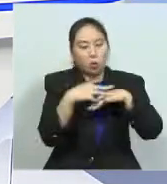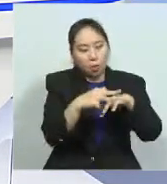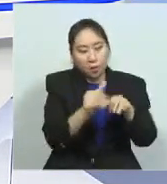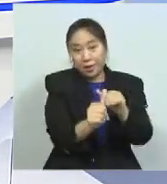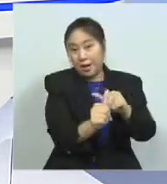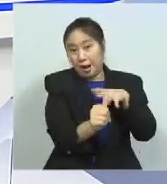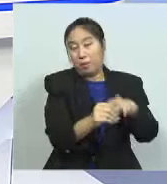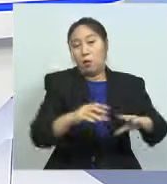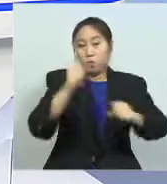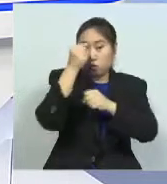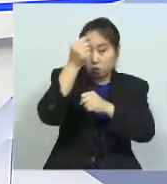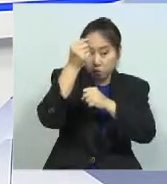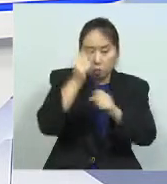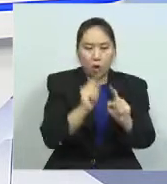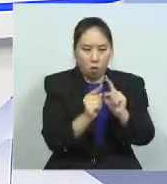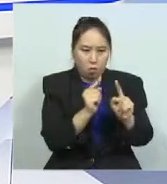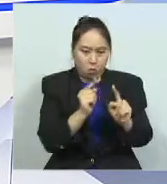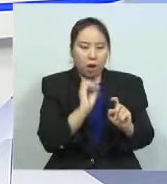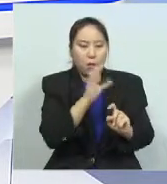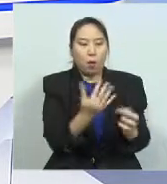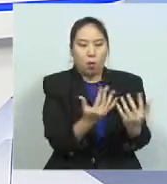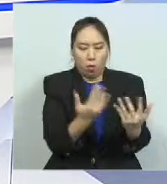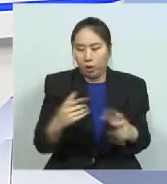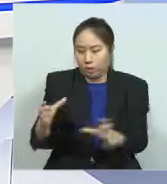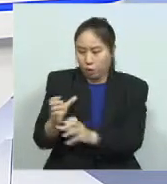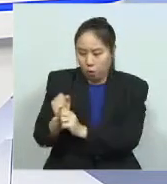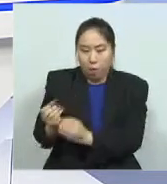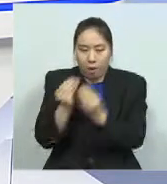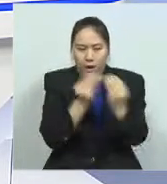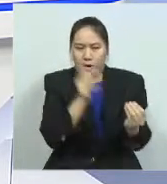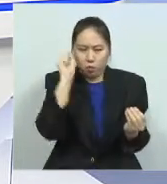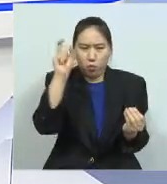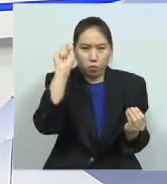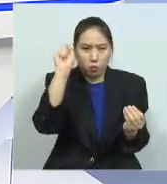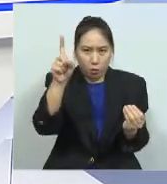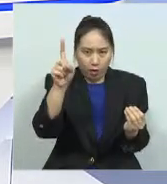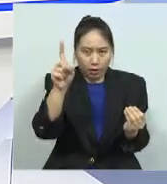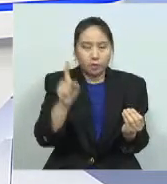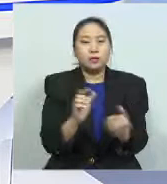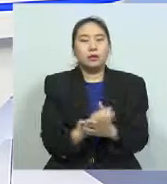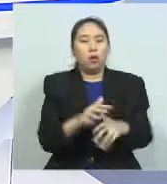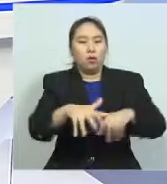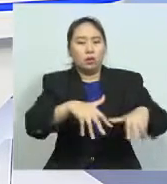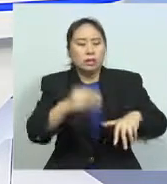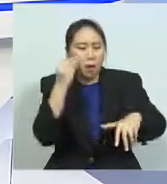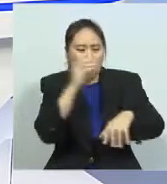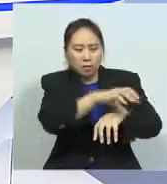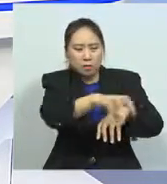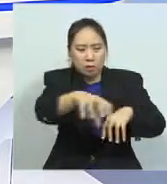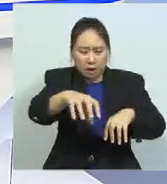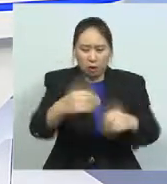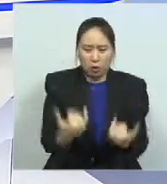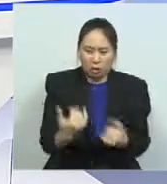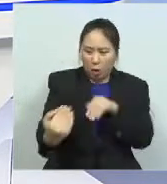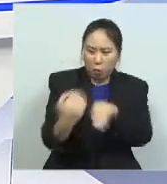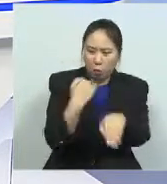ารือกับแกนนำผู้ชุมนุมแล้วก็รับปากในเรื่องนี้ว่าเดี๋ยวจะหาข้อยุติให้โดยเร็วที่สุดนะคะเพื่อที่จะไม่ให้ชาวบ้านในพื้นที่ที่ต้องสัญจร